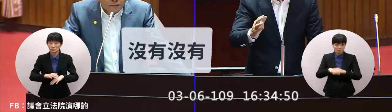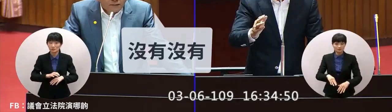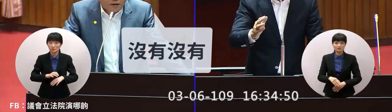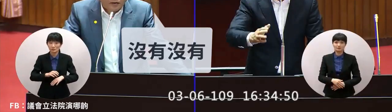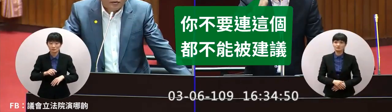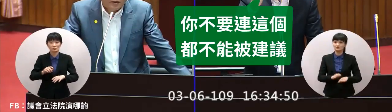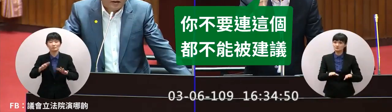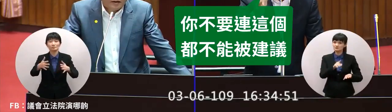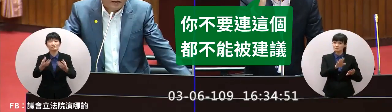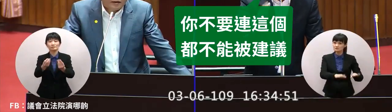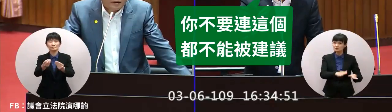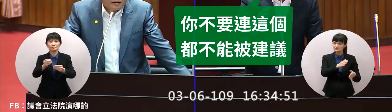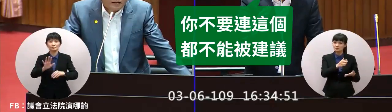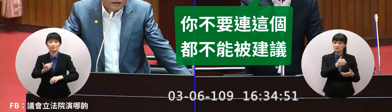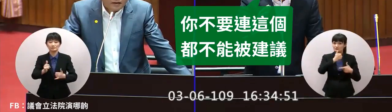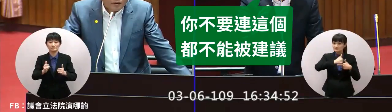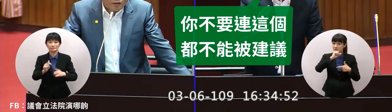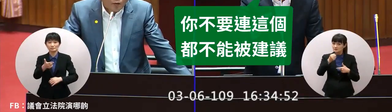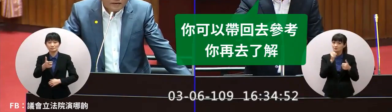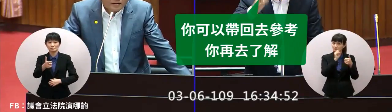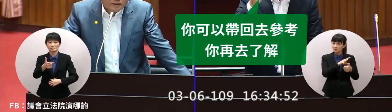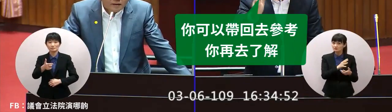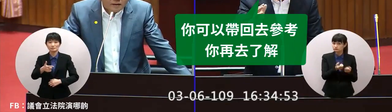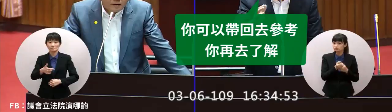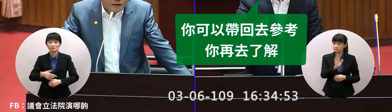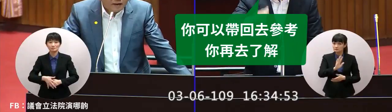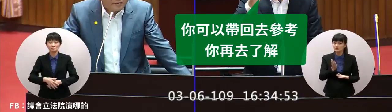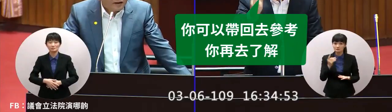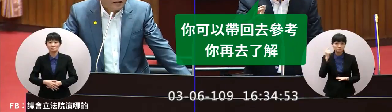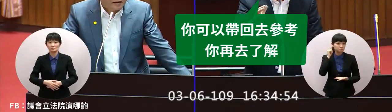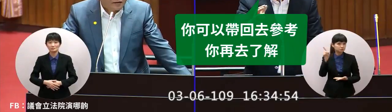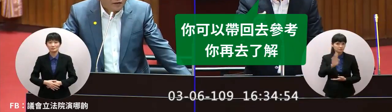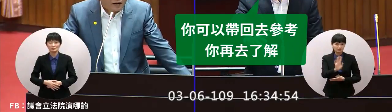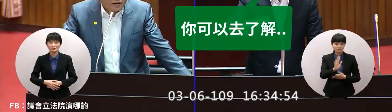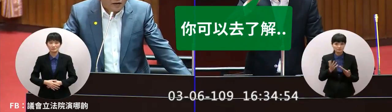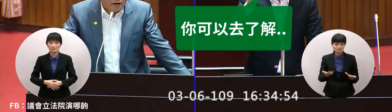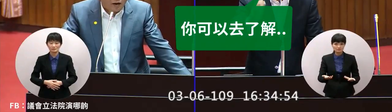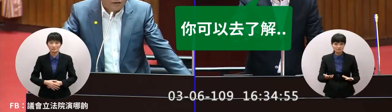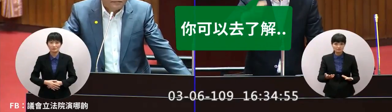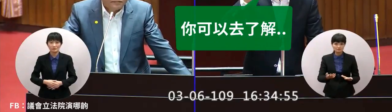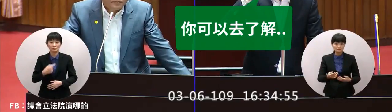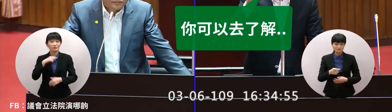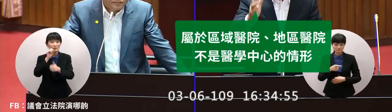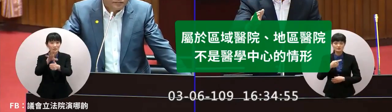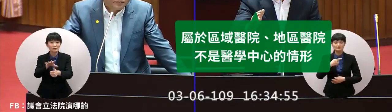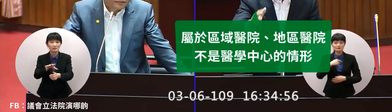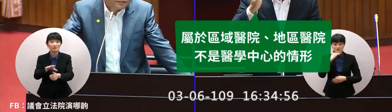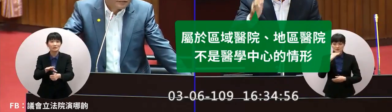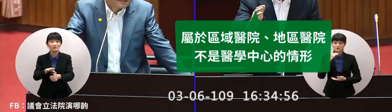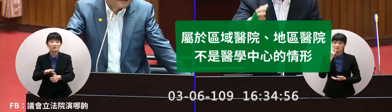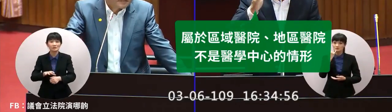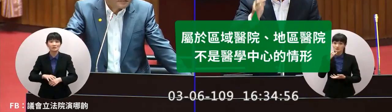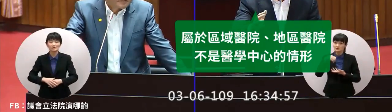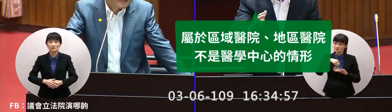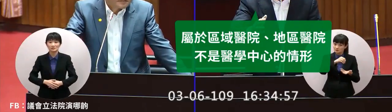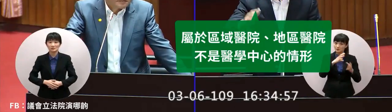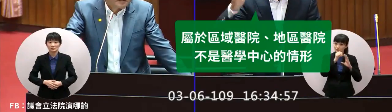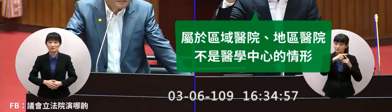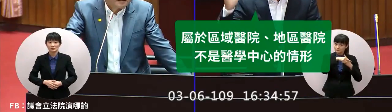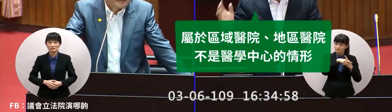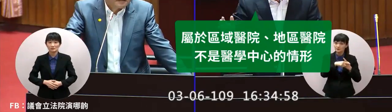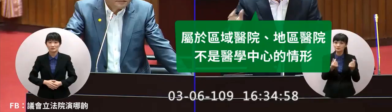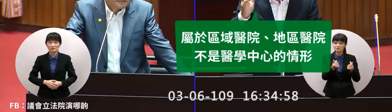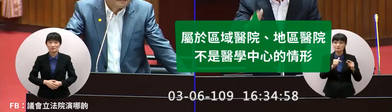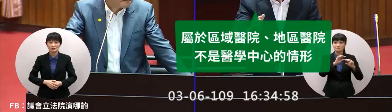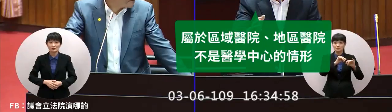议。 没有。 你某人这都袂当讲建议。你会当早顿参考，你当去了解，你会当去了解。顺区的病，地区病，